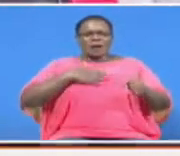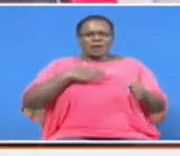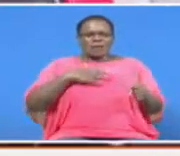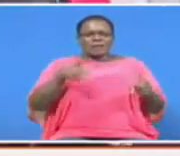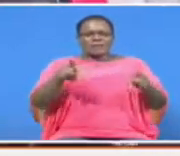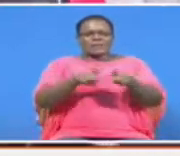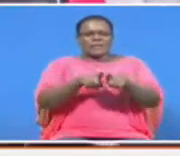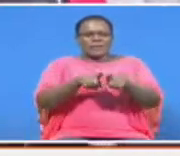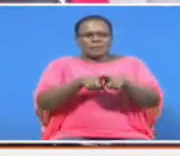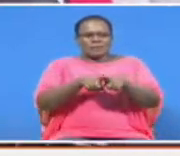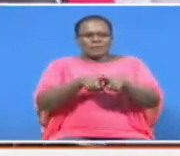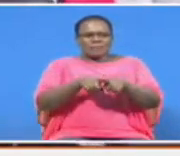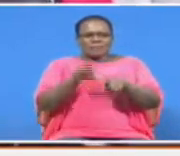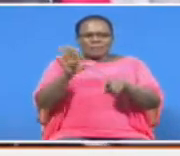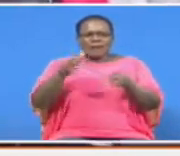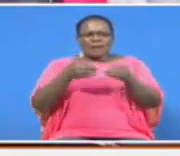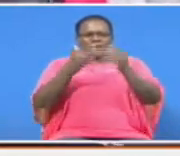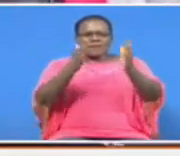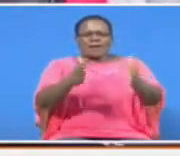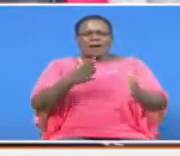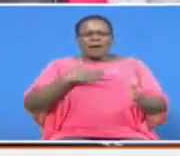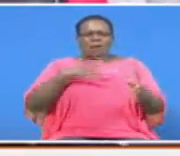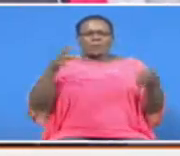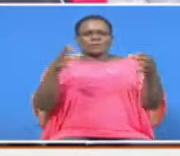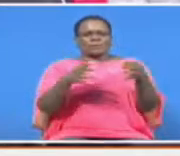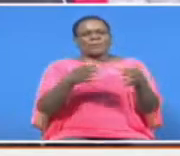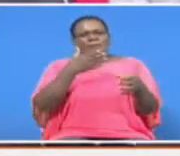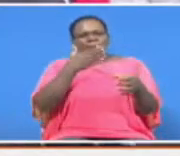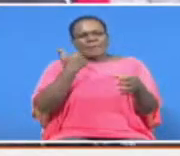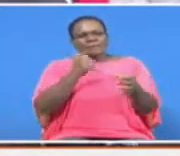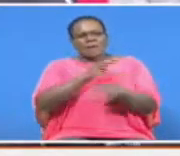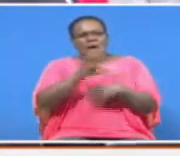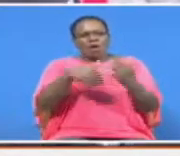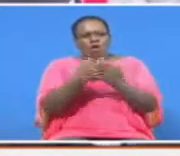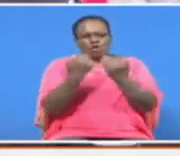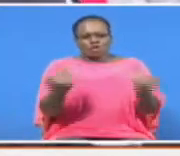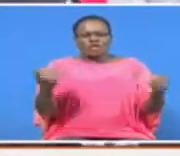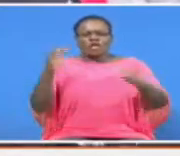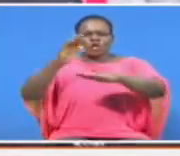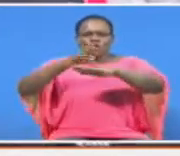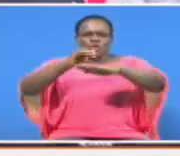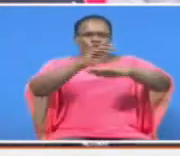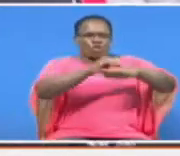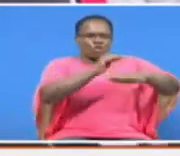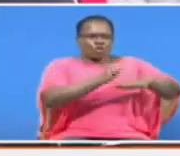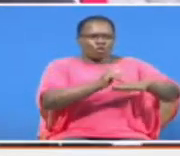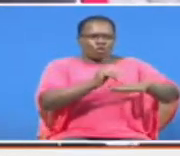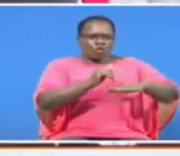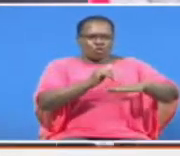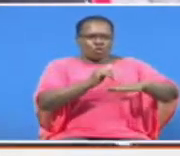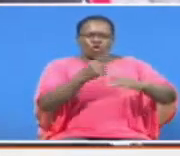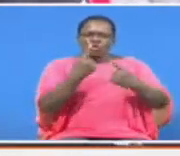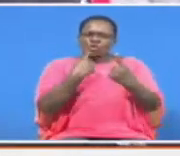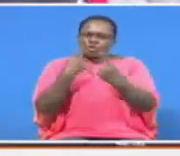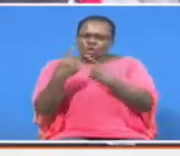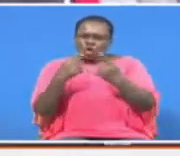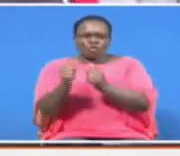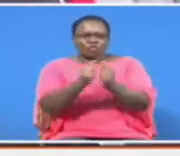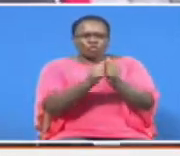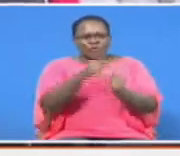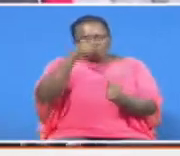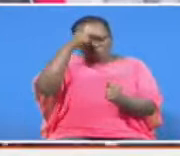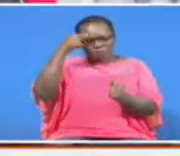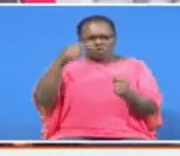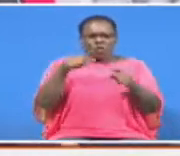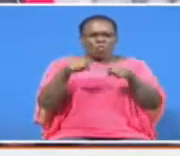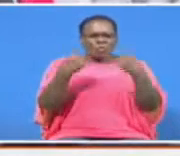pia ambaye alikuwa yeye ndio kinara wa chama chetu, ni vizuri watoto wote waite pamoja, na sisi tunampenda sana, tuzungumze pamoja, kwa sababu